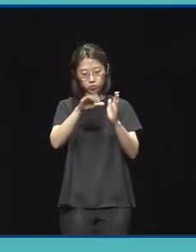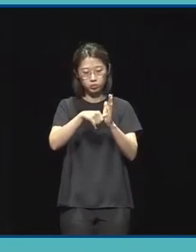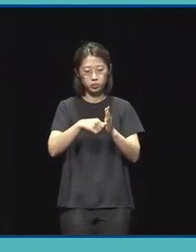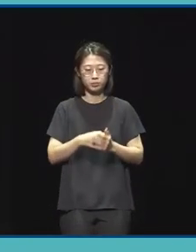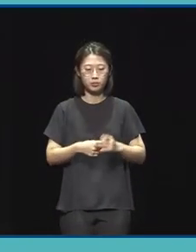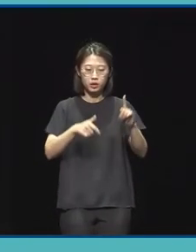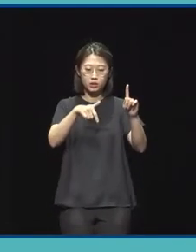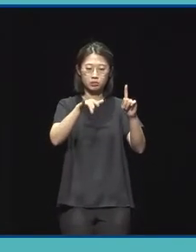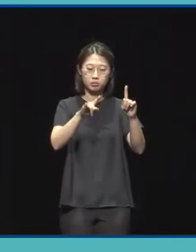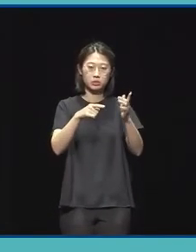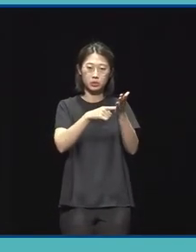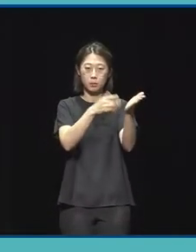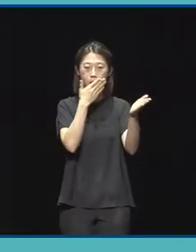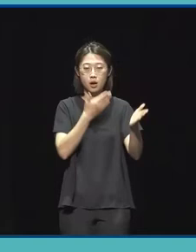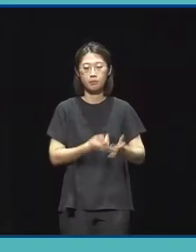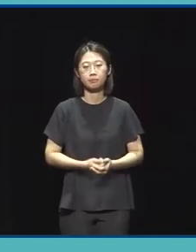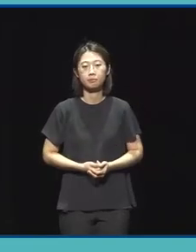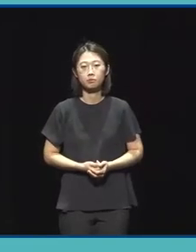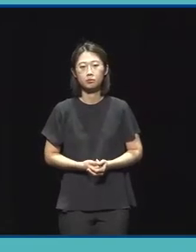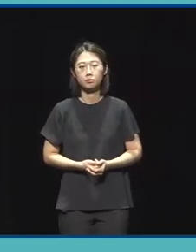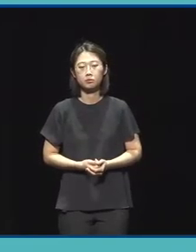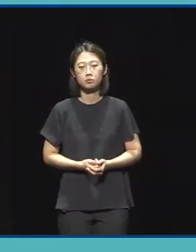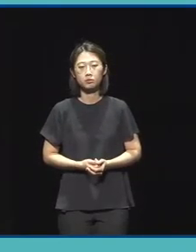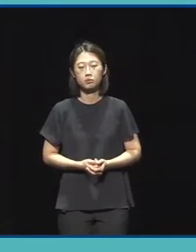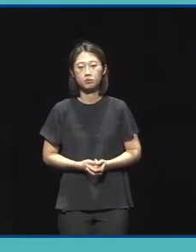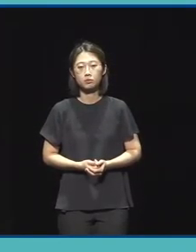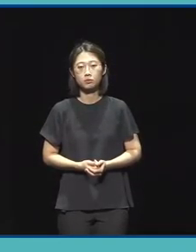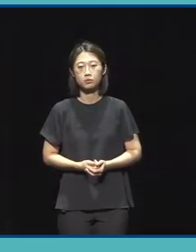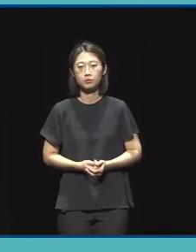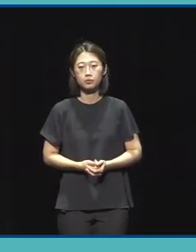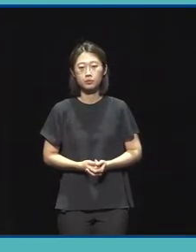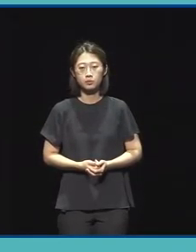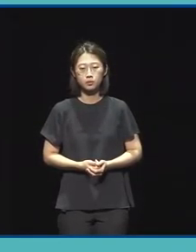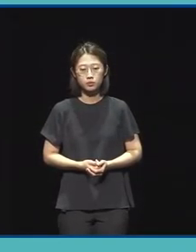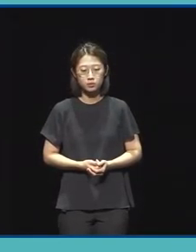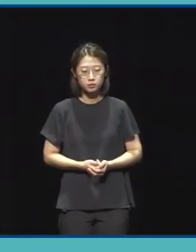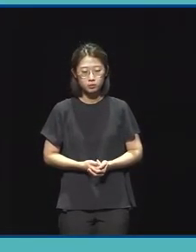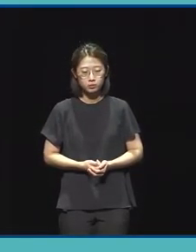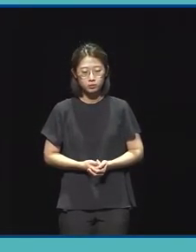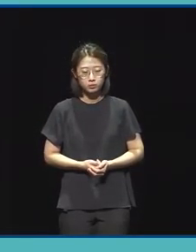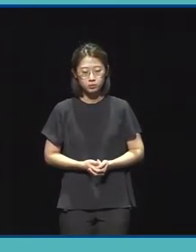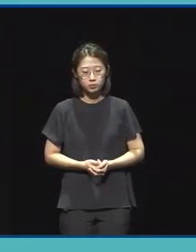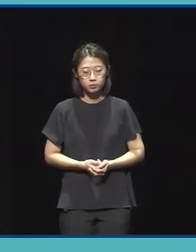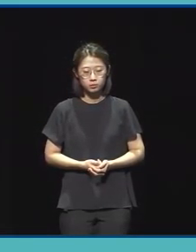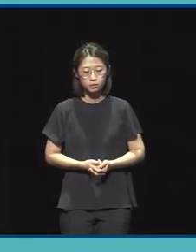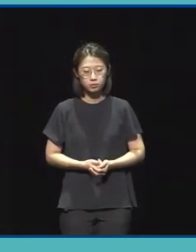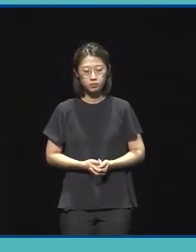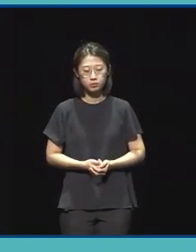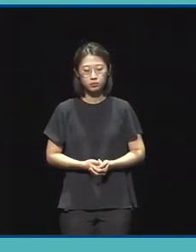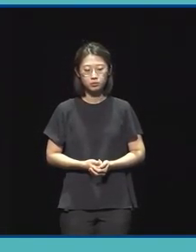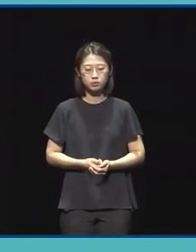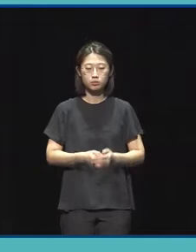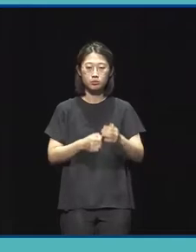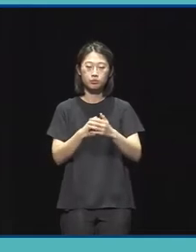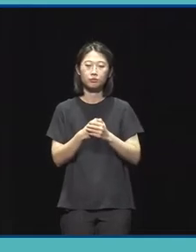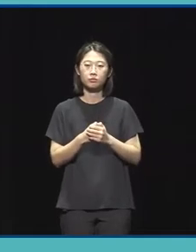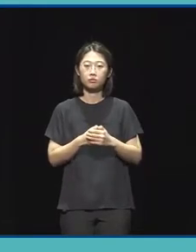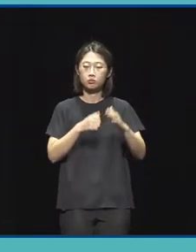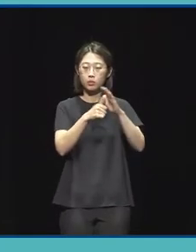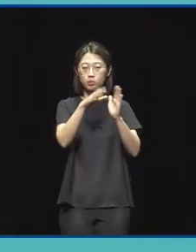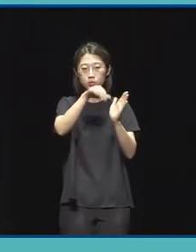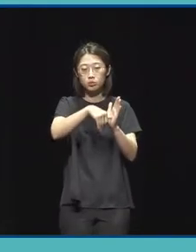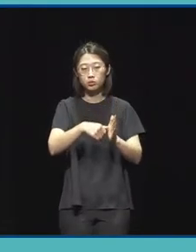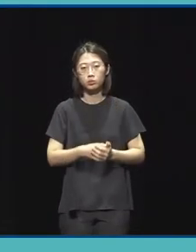진행을 원칙으로 삼고 있습니다 혹시라도 좀 그 호불호가 작용이 돼 가지고 장르별 또 개별 프로그램별로